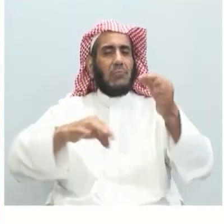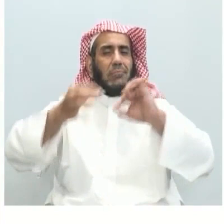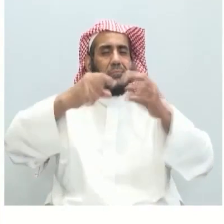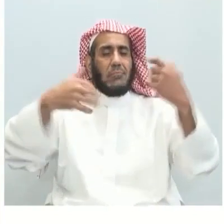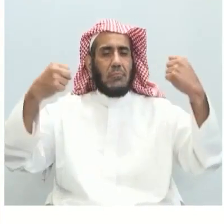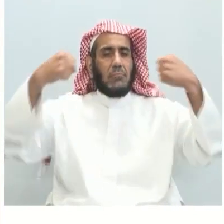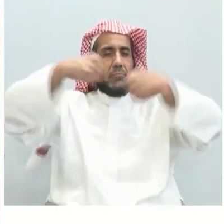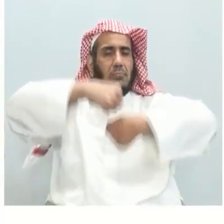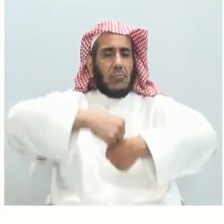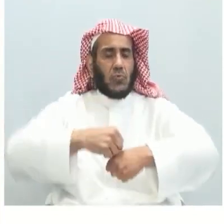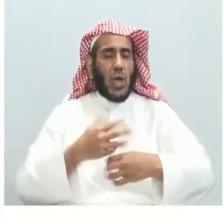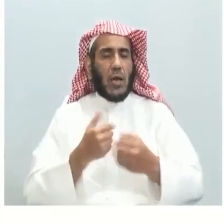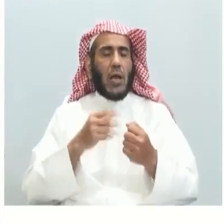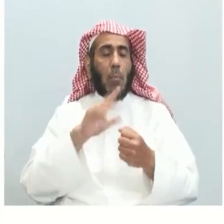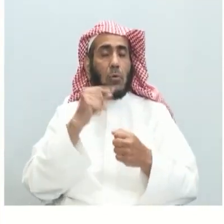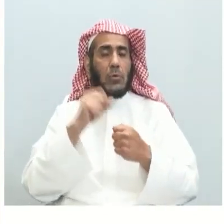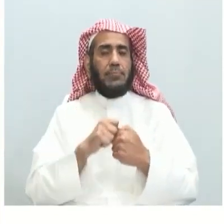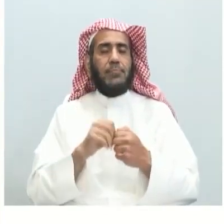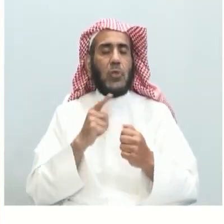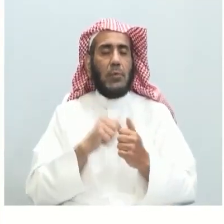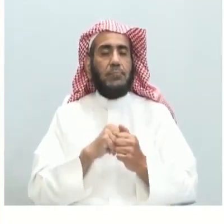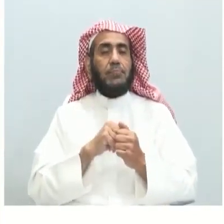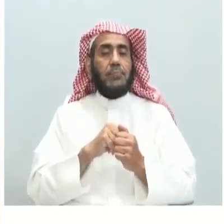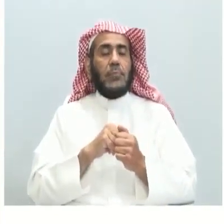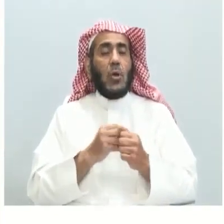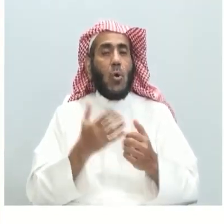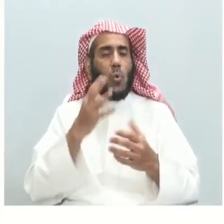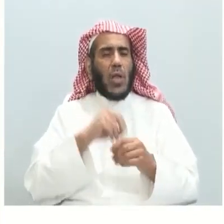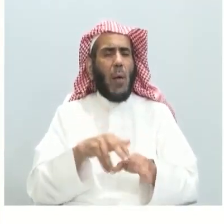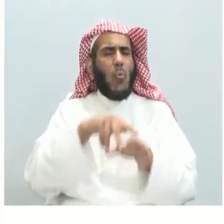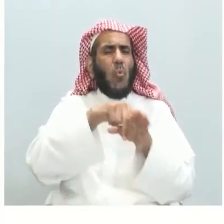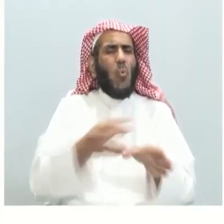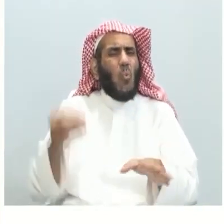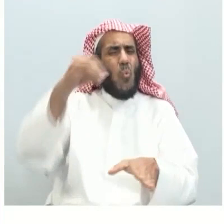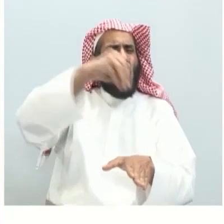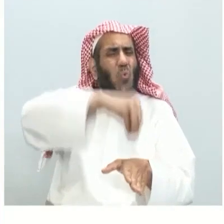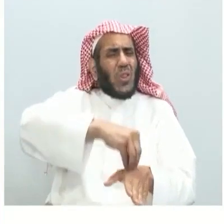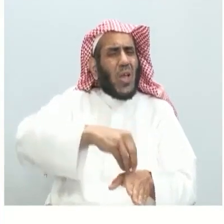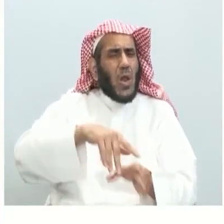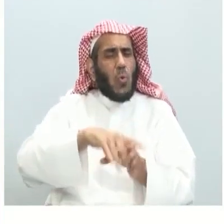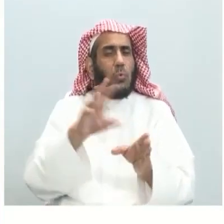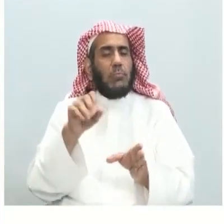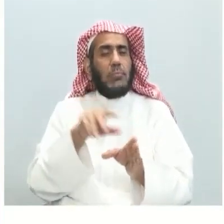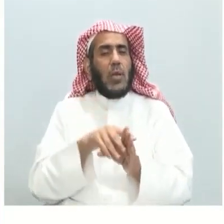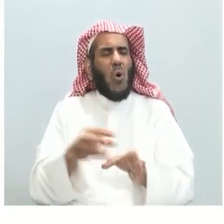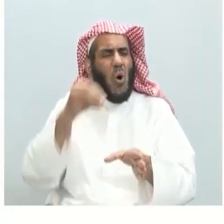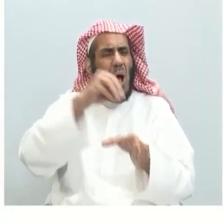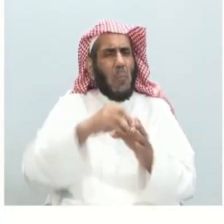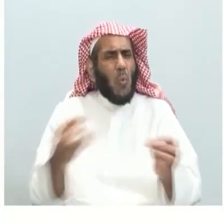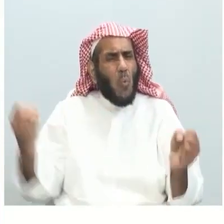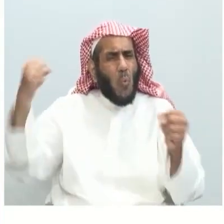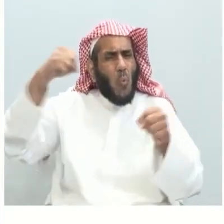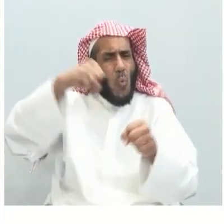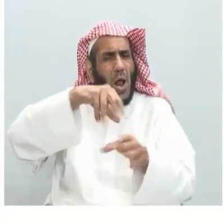واشعارها كما اخبر الله سبحانه وتعالى وتحمل اثقالكم اي احمال